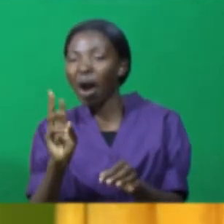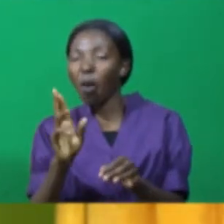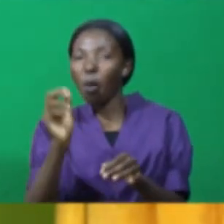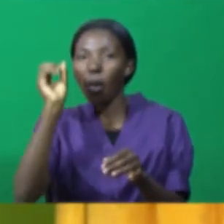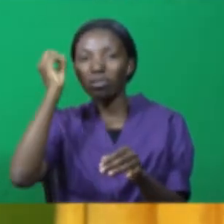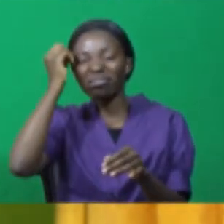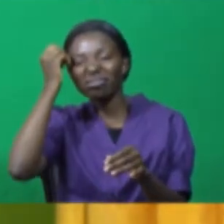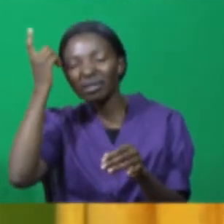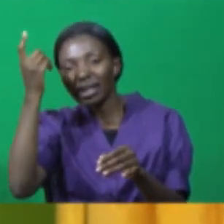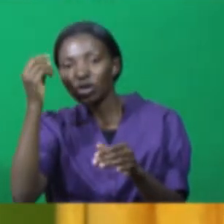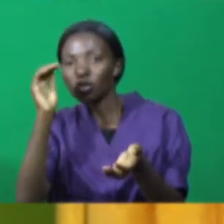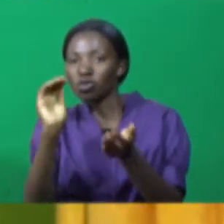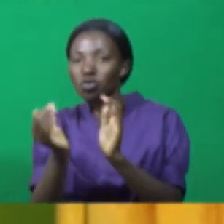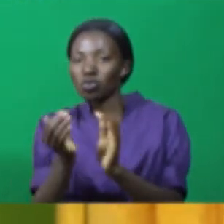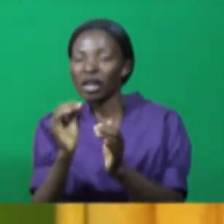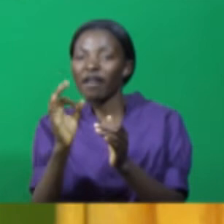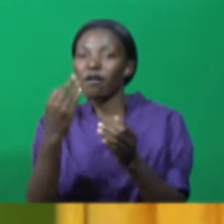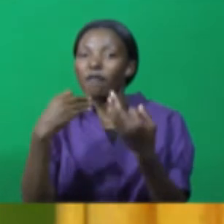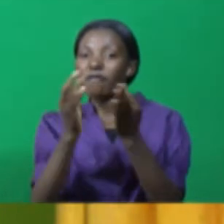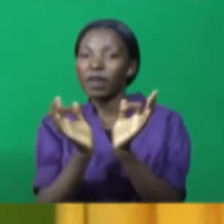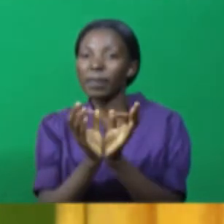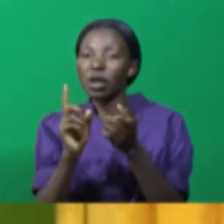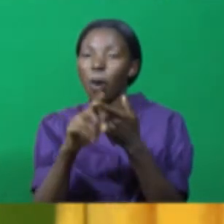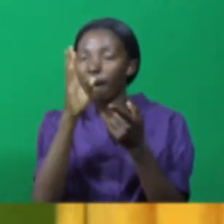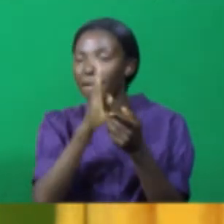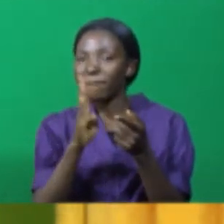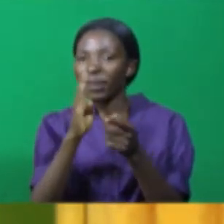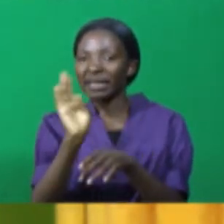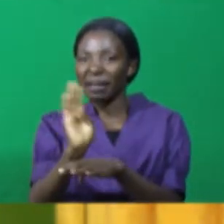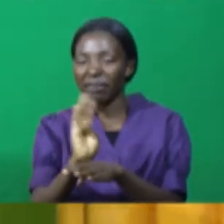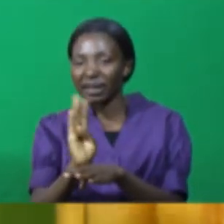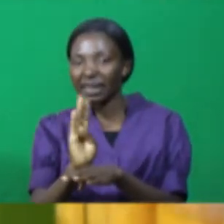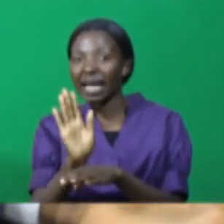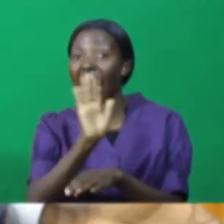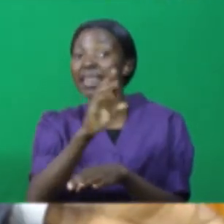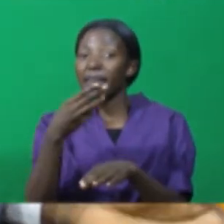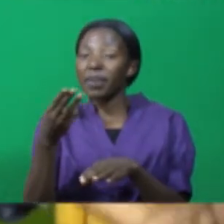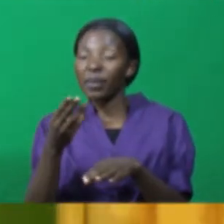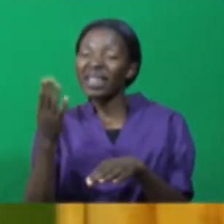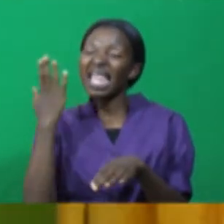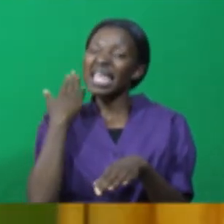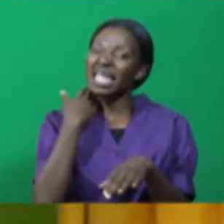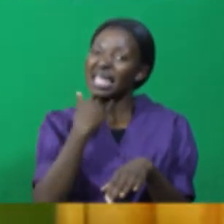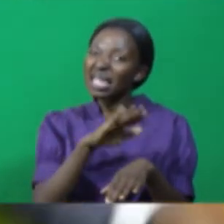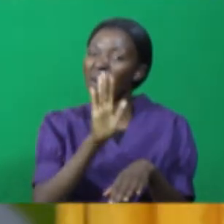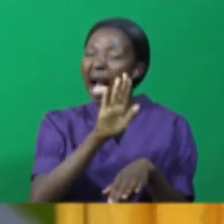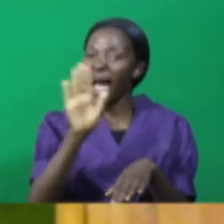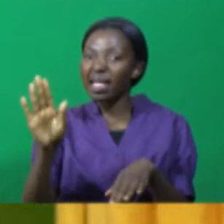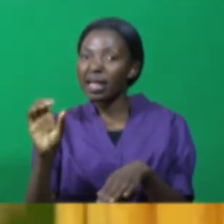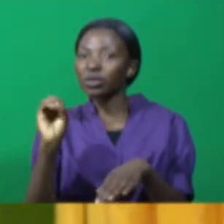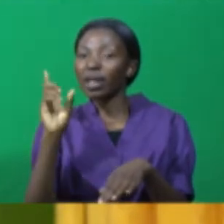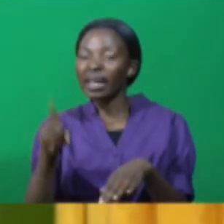vuki. Kuchengetedza misha. Kana kublesa ma business. Wana unipesira kuraya munu. Kutawane choku